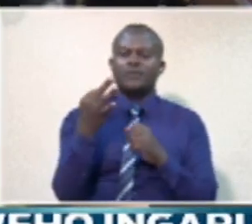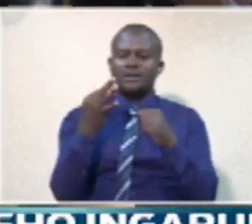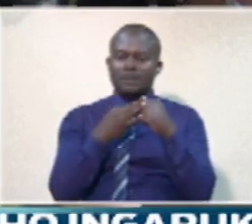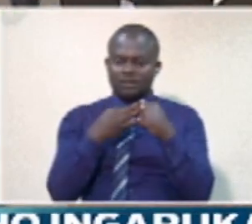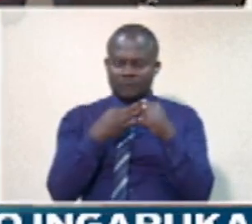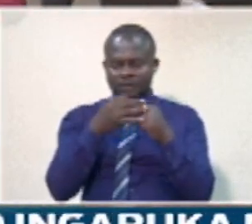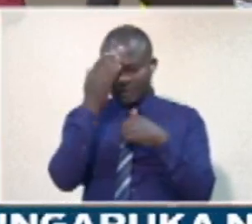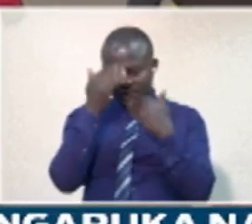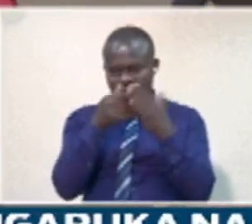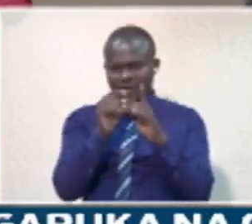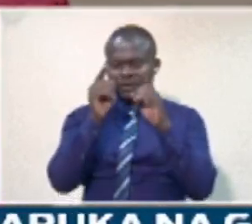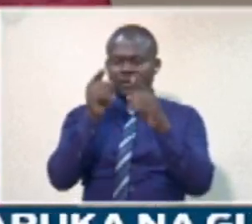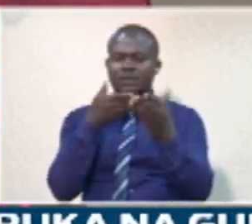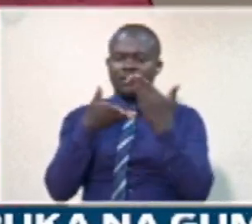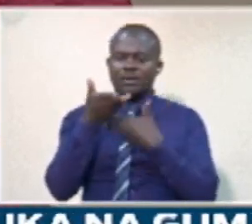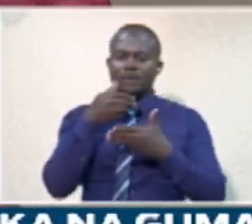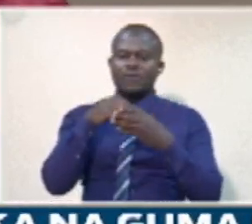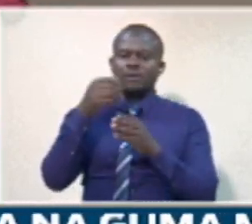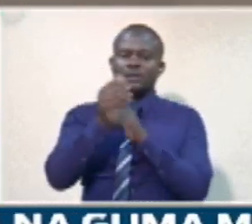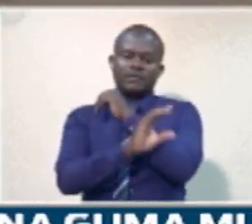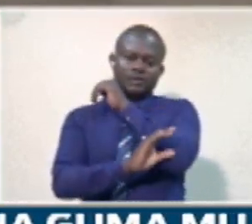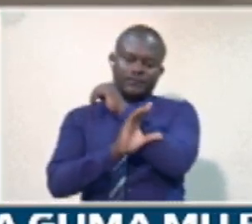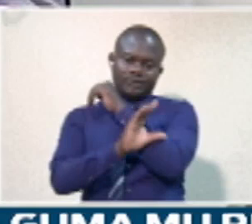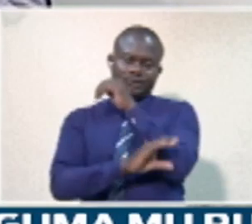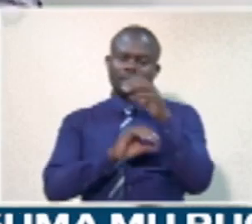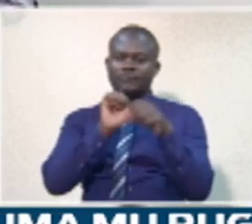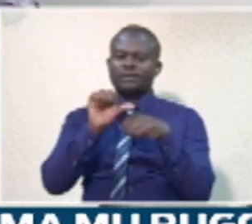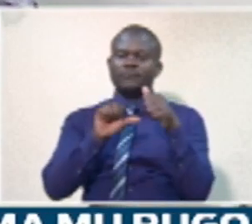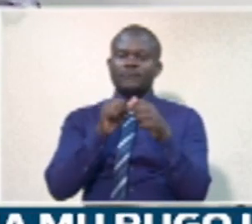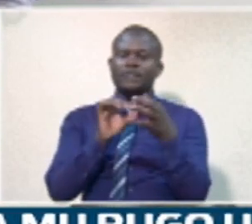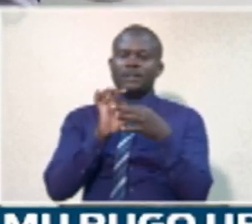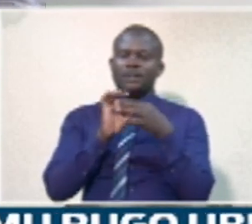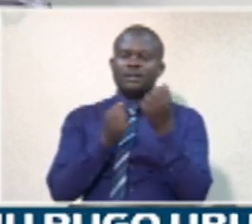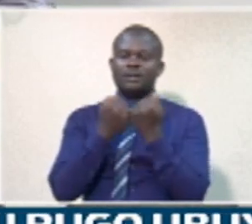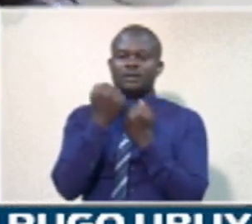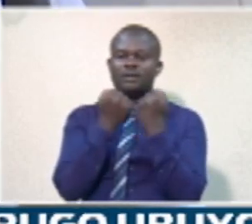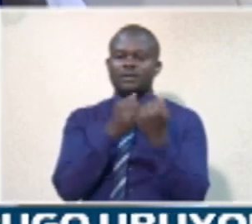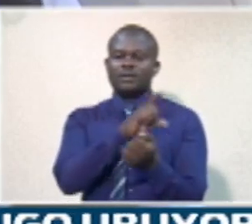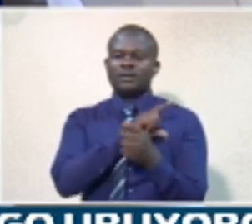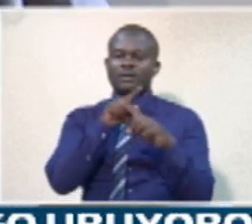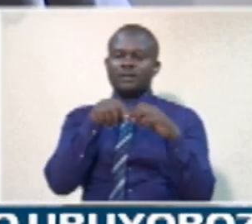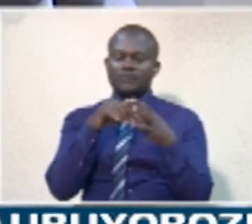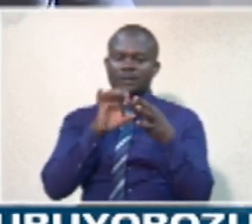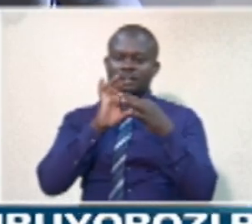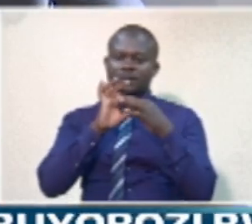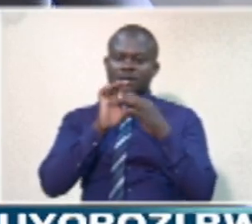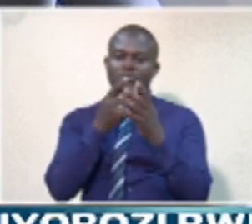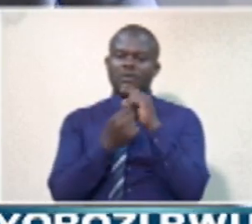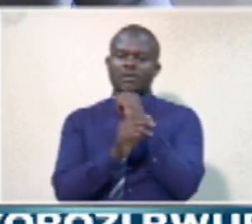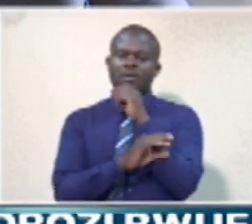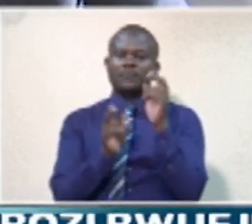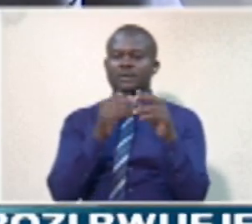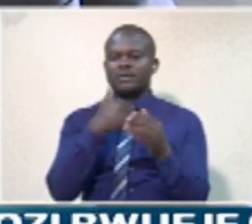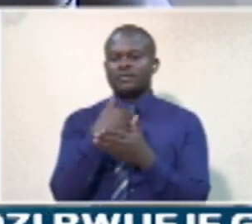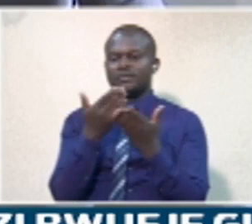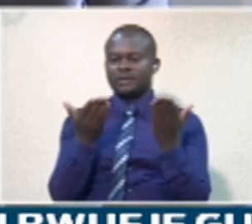38 kugira ngo bajye kuganira n'abo muri icyo gihugu ku bijyanye n'imikoranire n'amahirwe ashingiye ku mubano ibihugu byombi